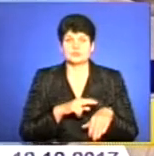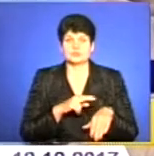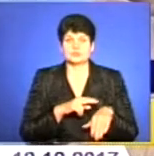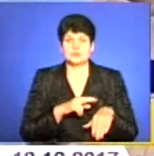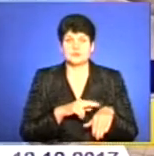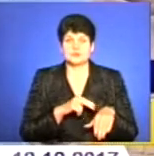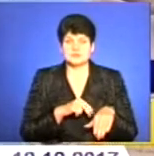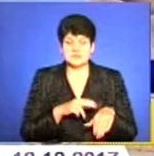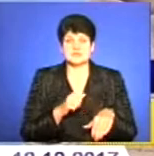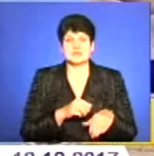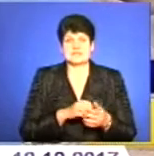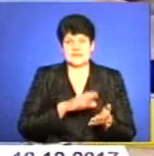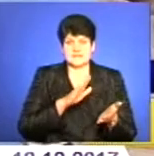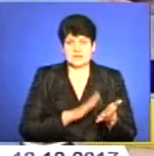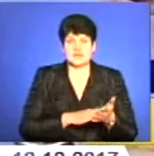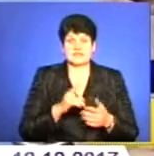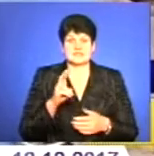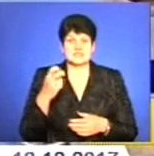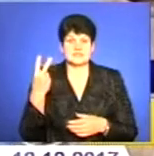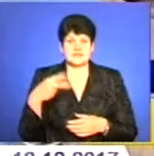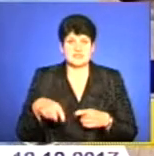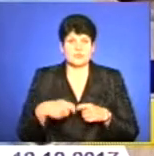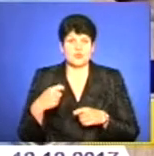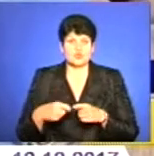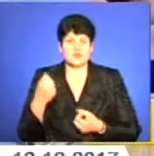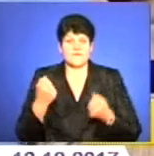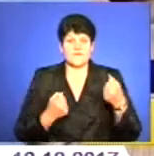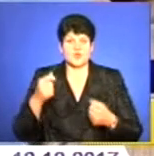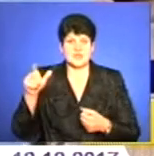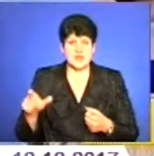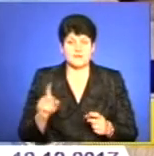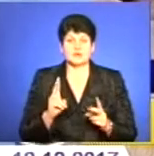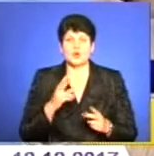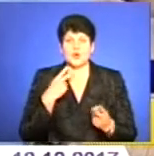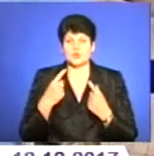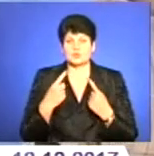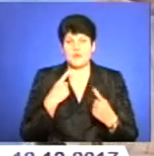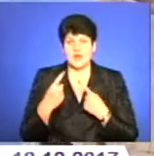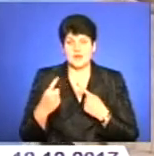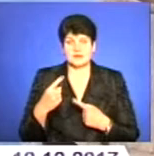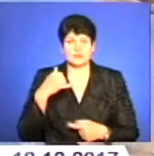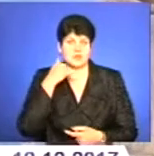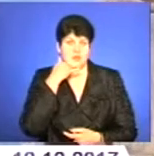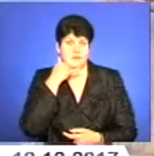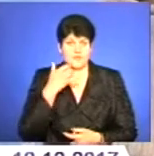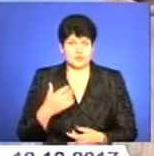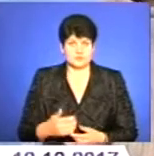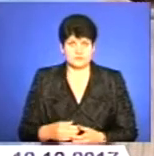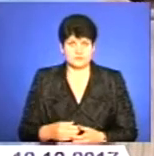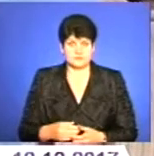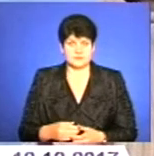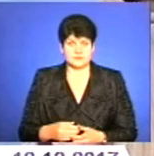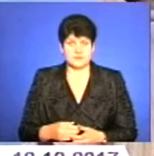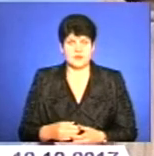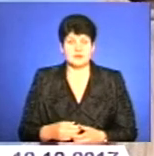зафіксували 220 правопорушень водіями, які розмовляли за кермом по телефону.